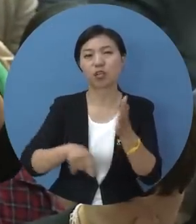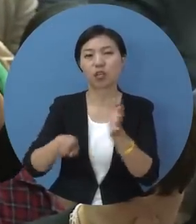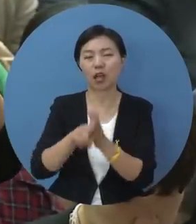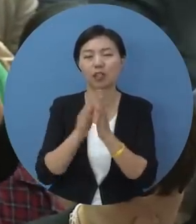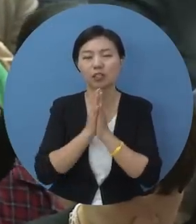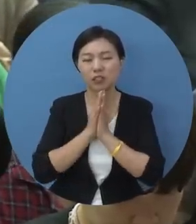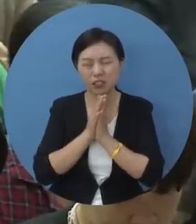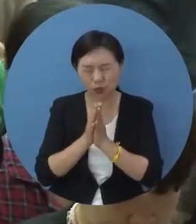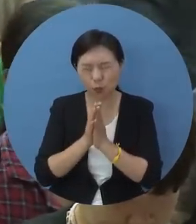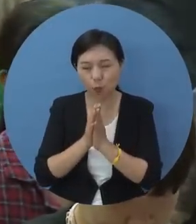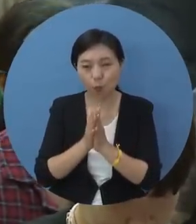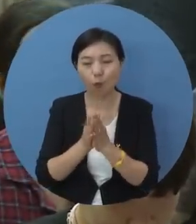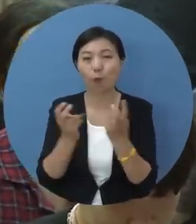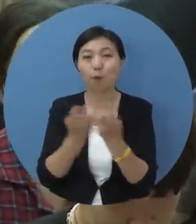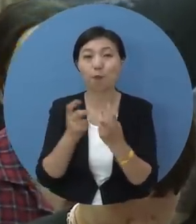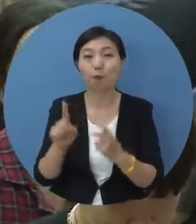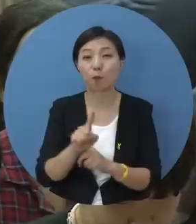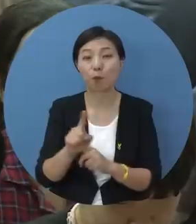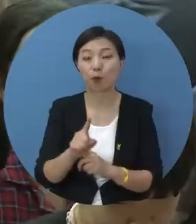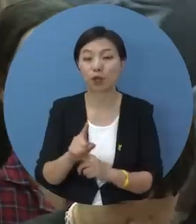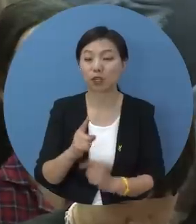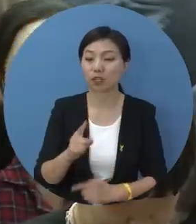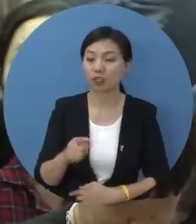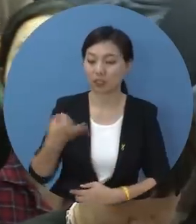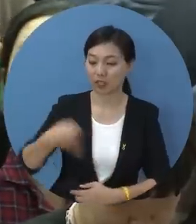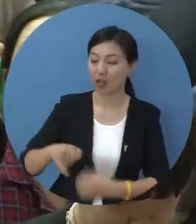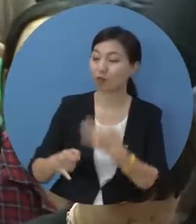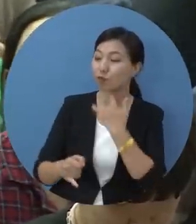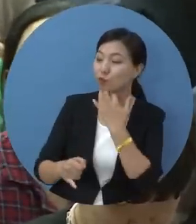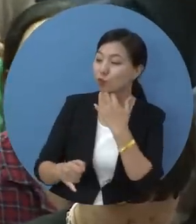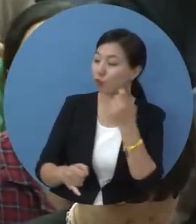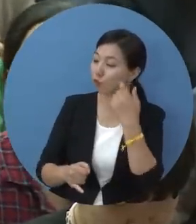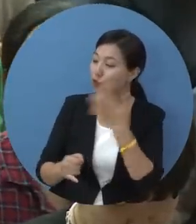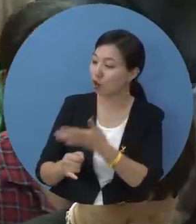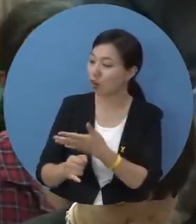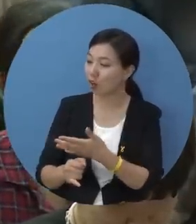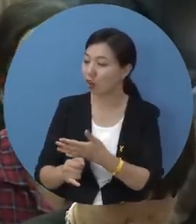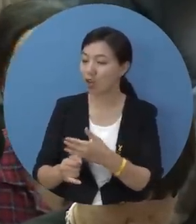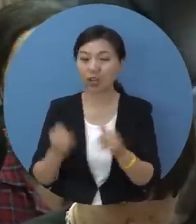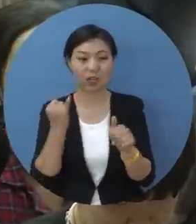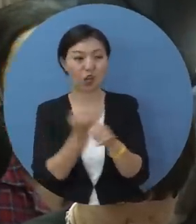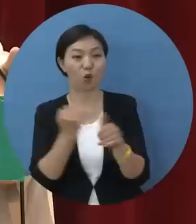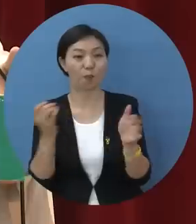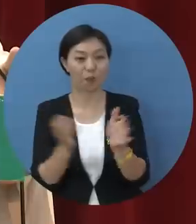좋을까 싶어서 질문하게 되었습니다. 몇 살이에요? 예? 결혼을 했어요.